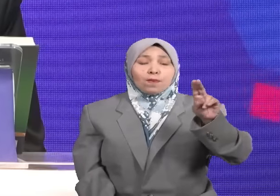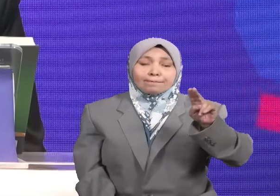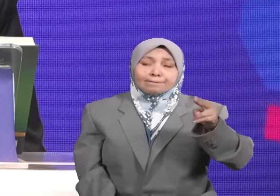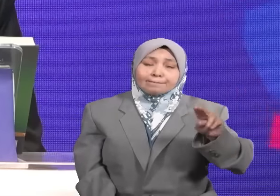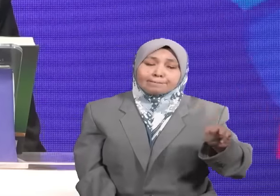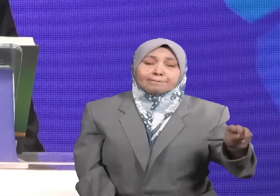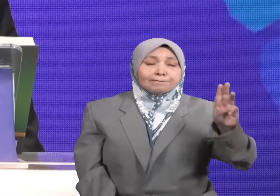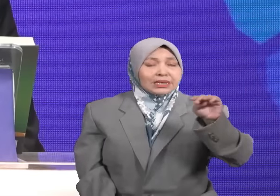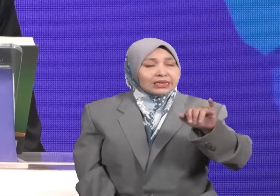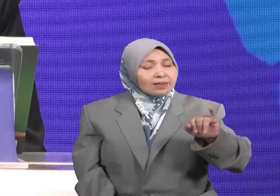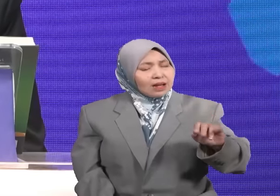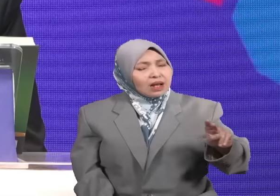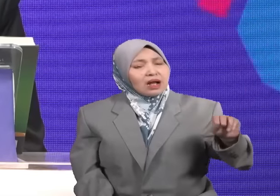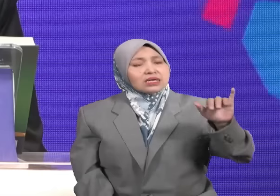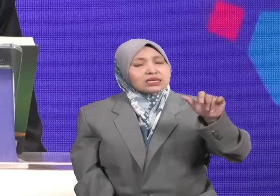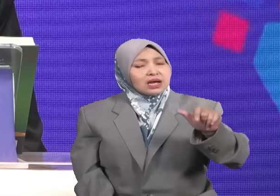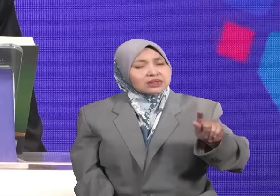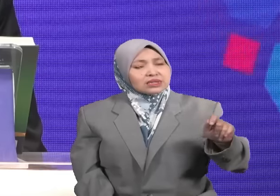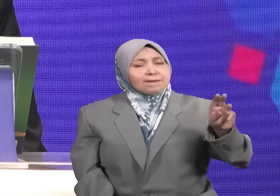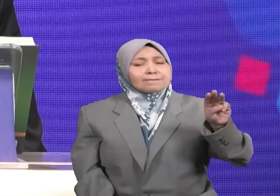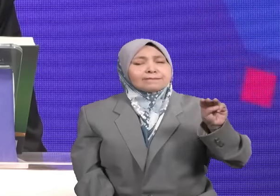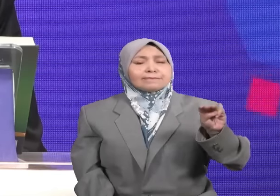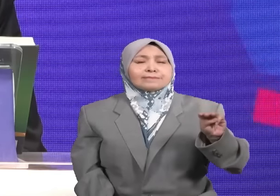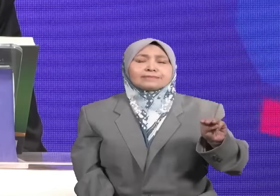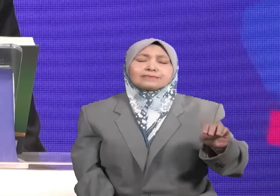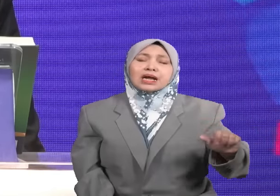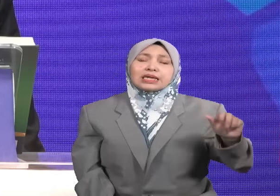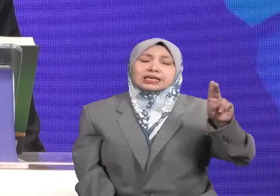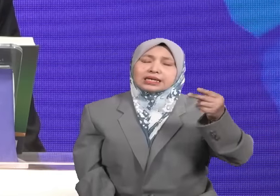آتَيْنَاهُمْ مِنْ آيَةٍ